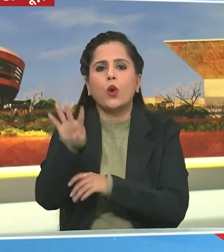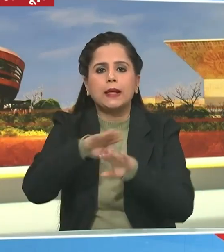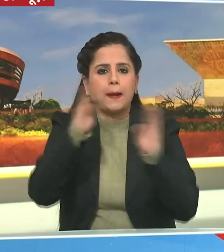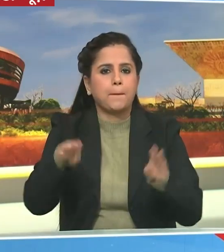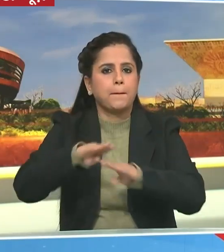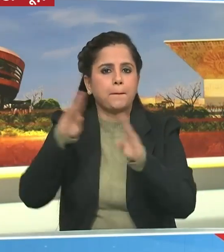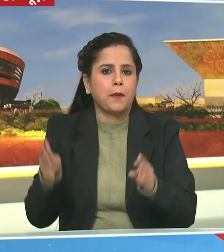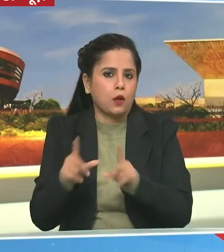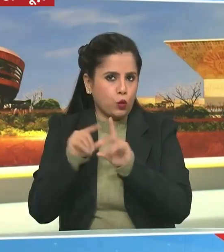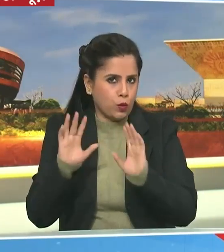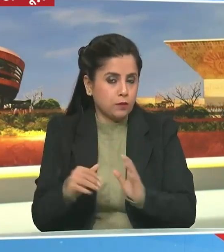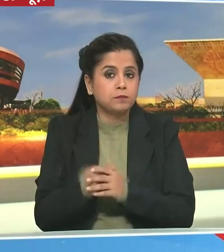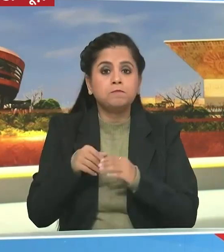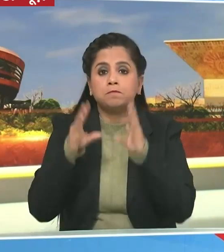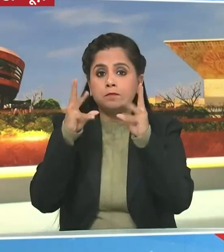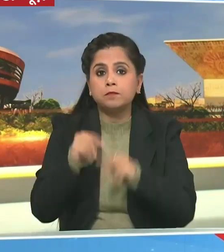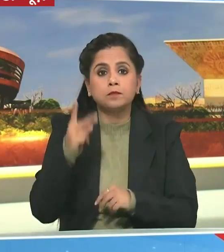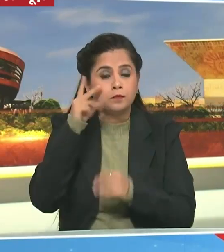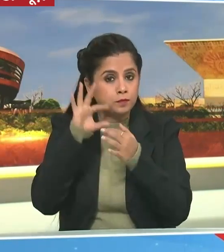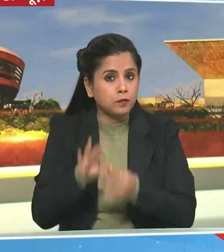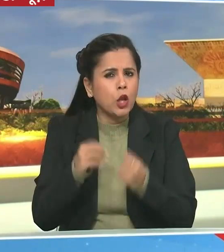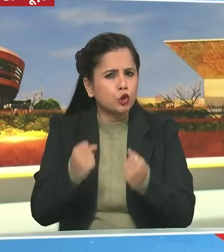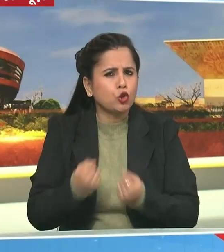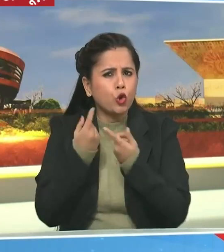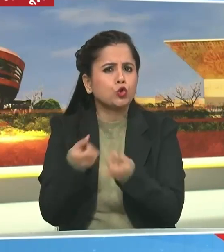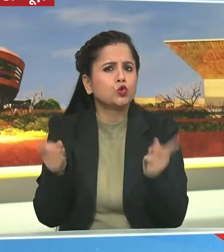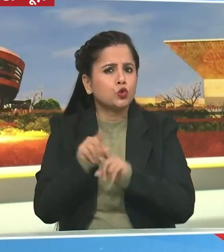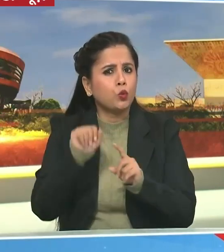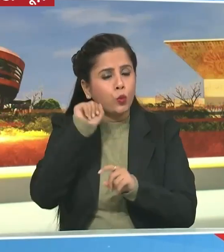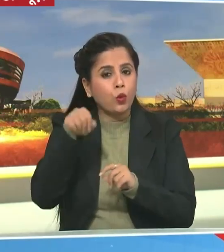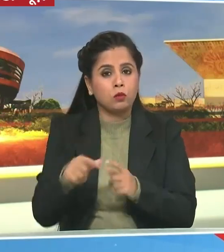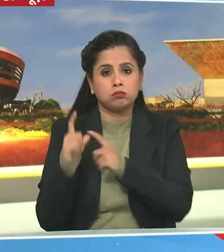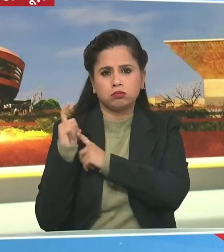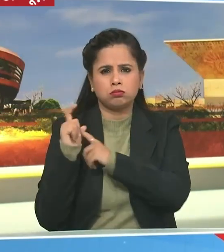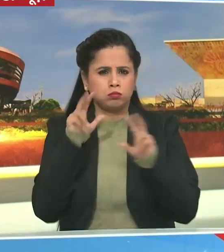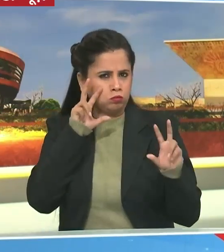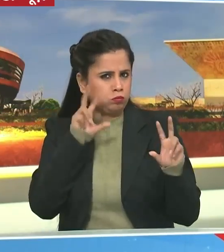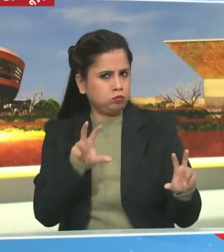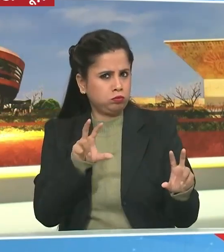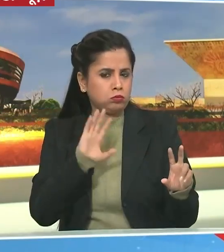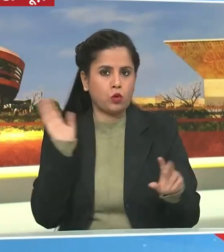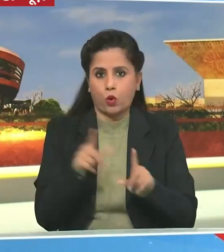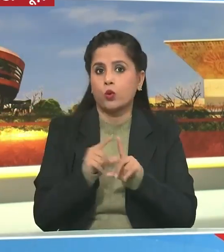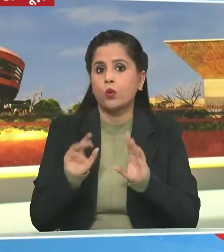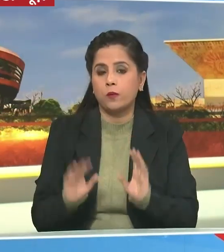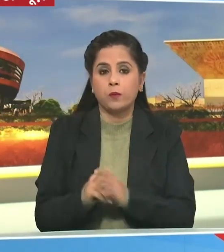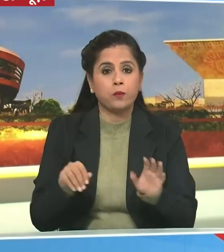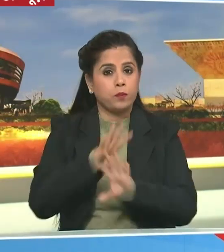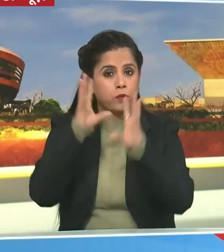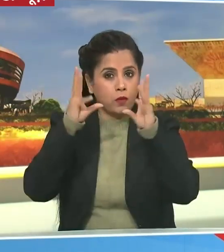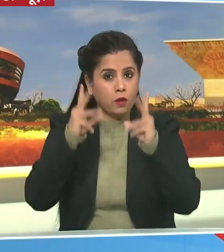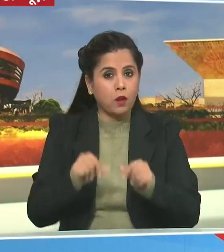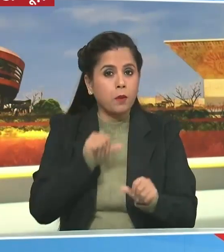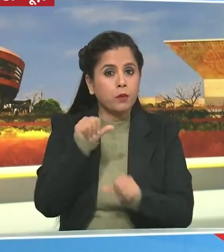टेबलों पर होगा। मतगणना को लेकर स्ट्रांग रूम में सुरक्षा के पुख्ता इंतजाम किए गए हैं। पूरी